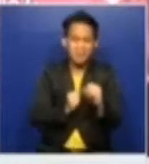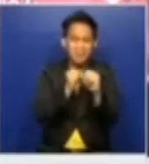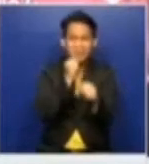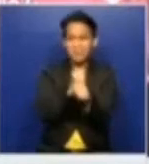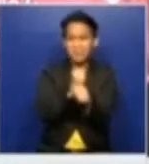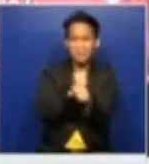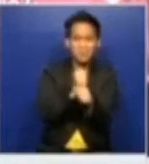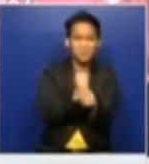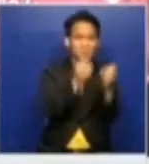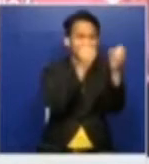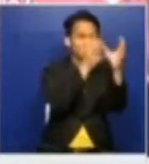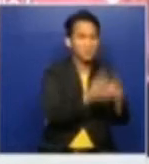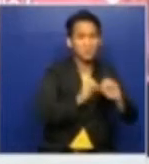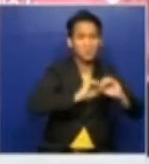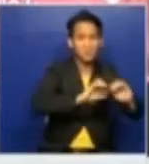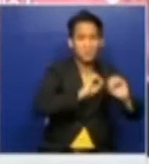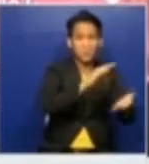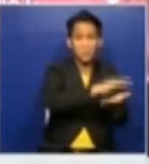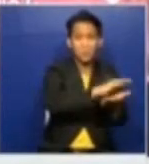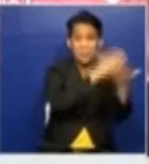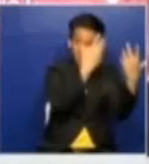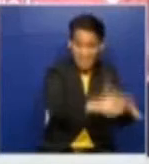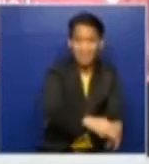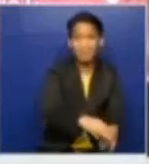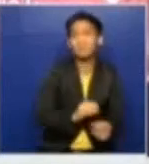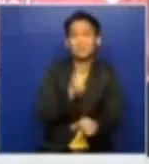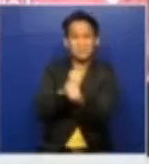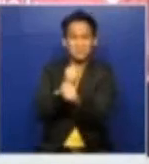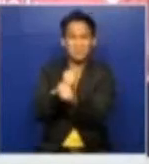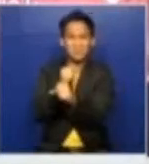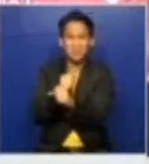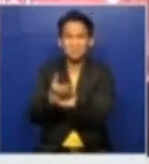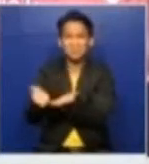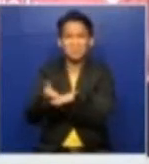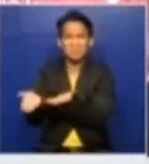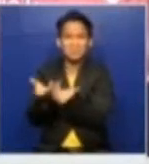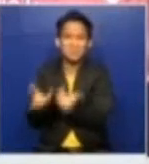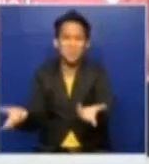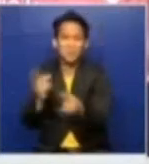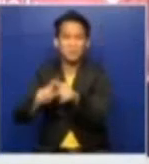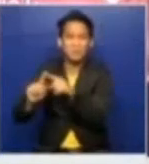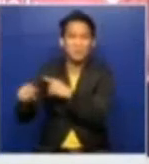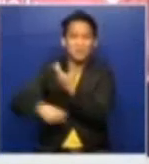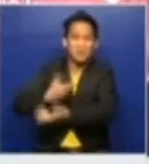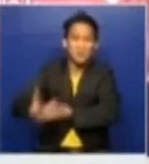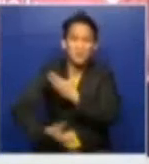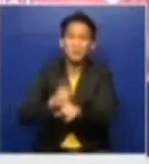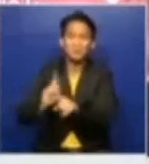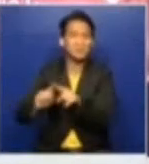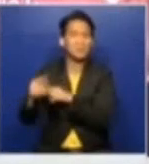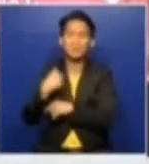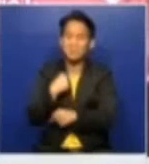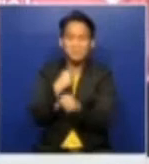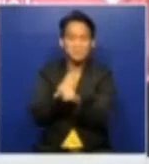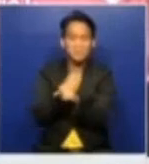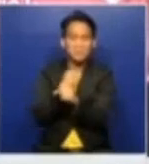ายได้เพิ่มลดรายจ่ายและเข้าสู่โอกาสต่างๆผมจึงขออนุญาตนำเรียนว่าอันดับที่หนึ่งเลยวิธีการ